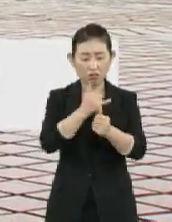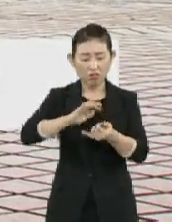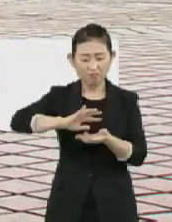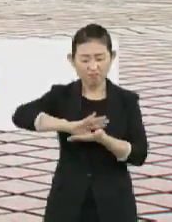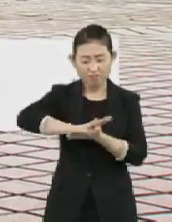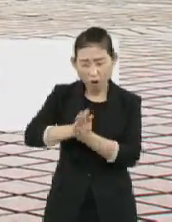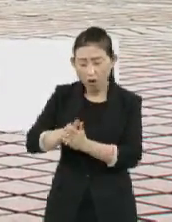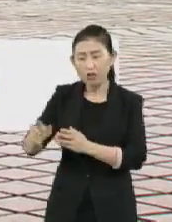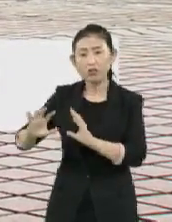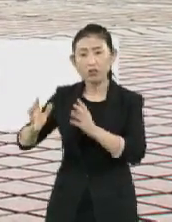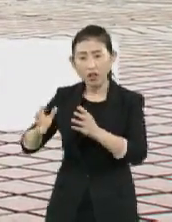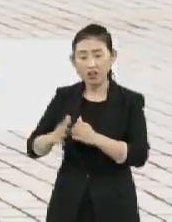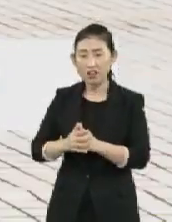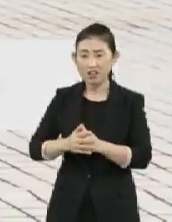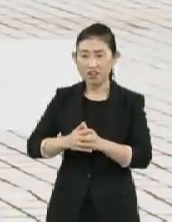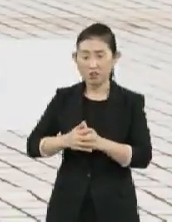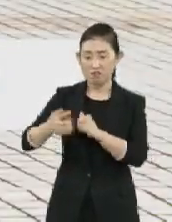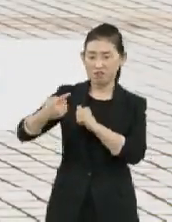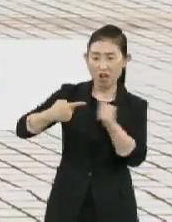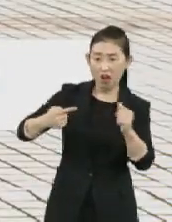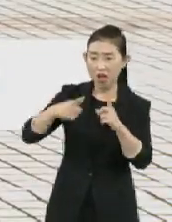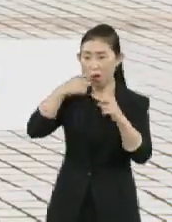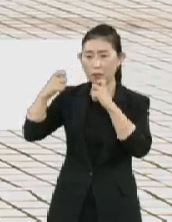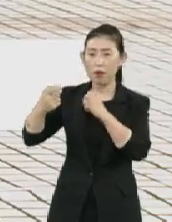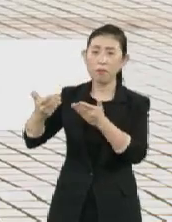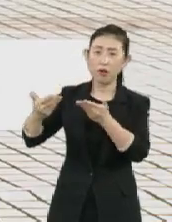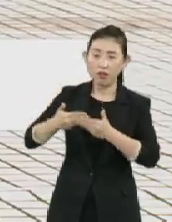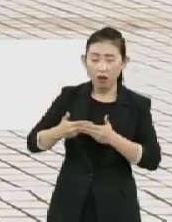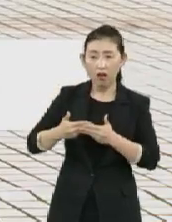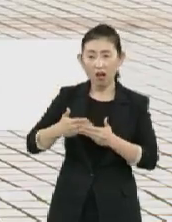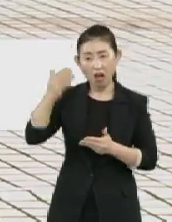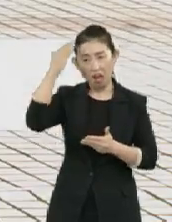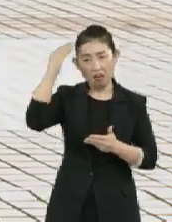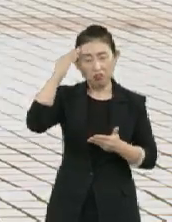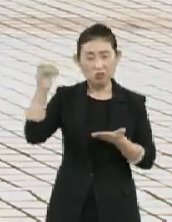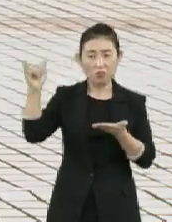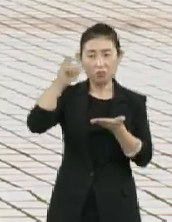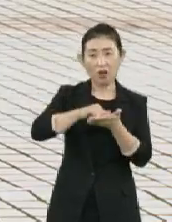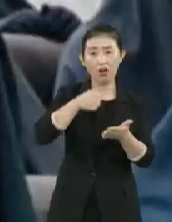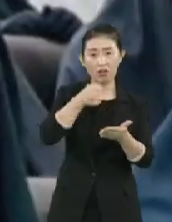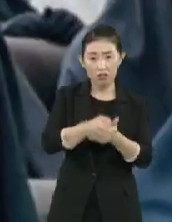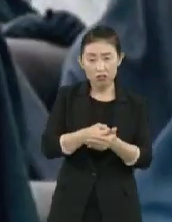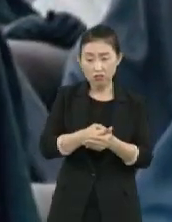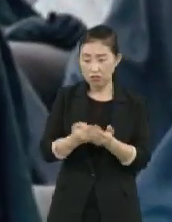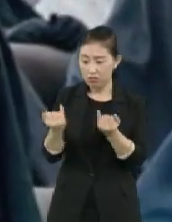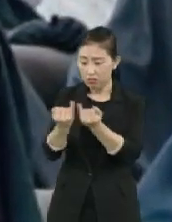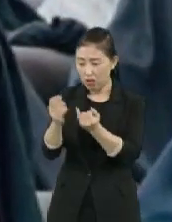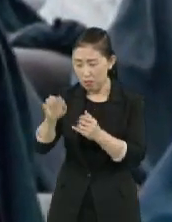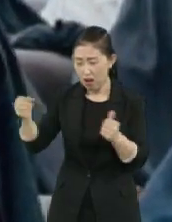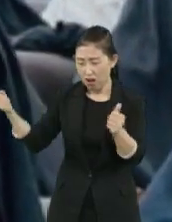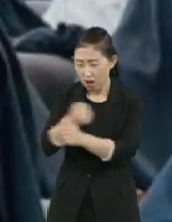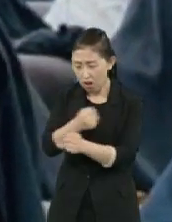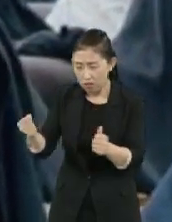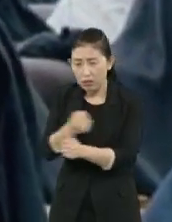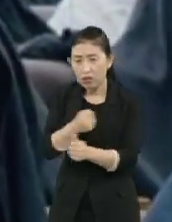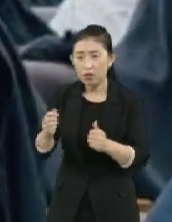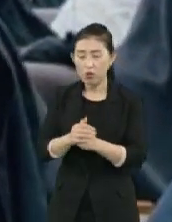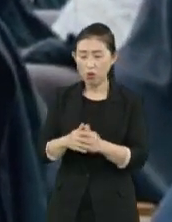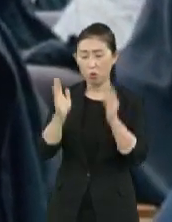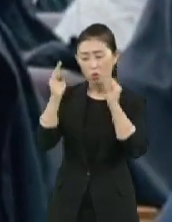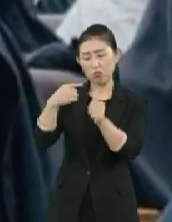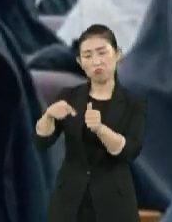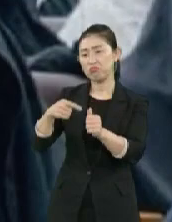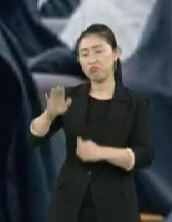고국에서 지난해 살해 협박까지 받으며 한국행을 결심했습니다. 눈앞에서 여성들을 마구 때리고